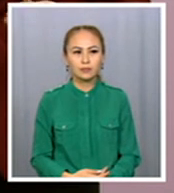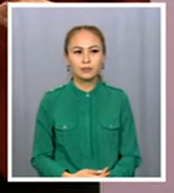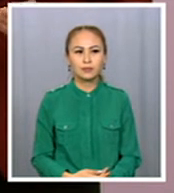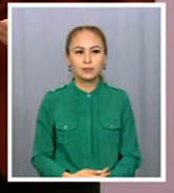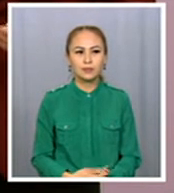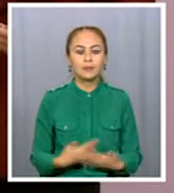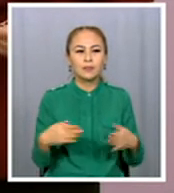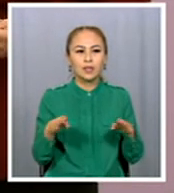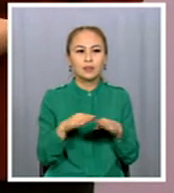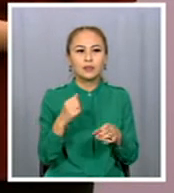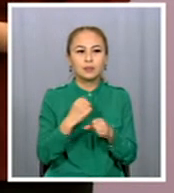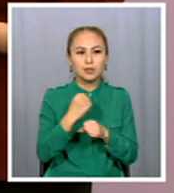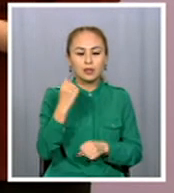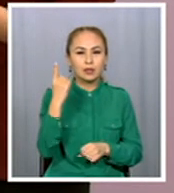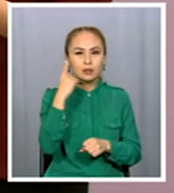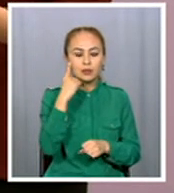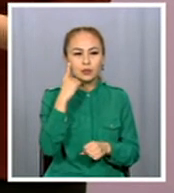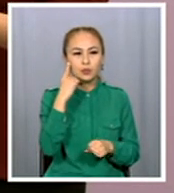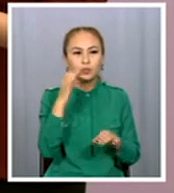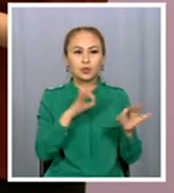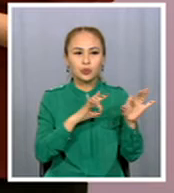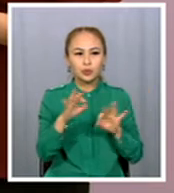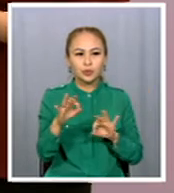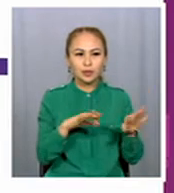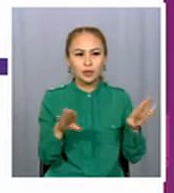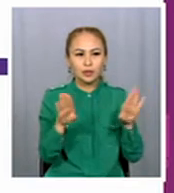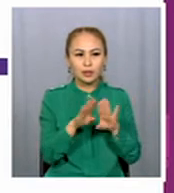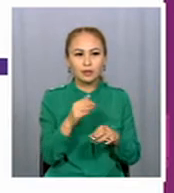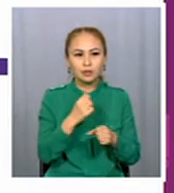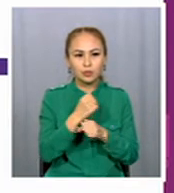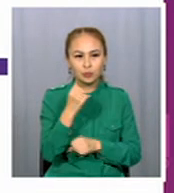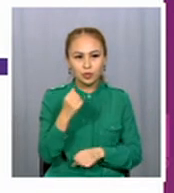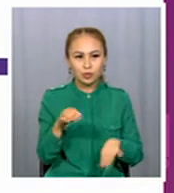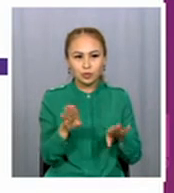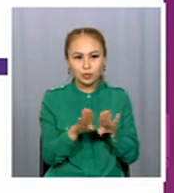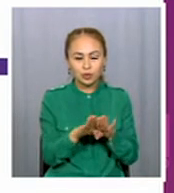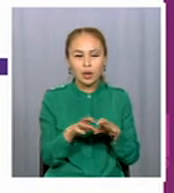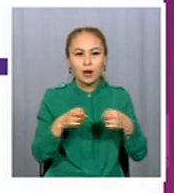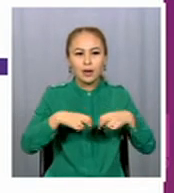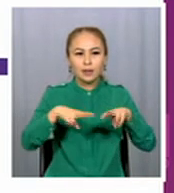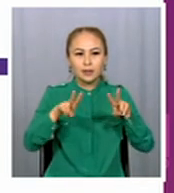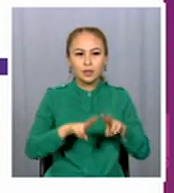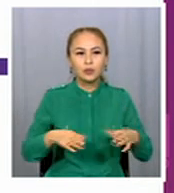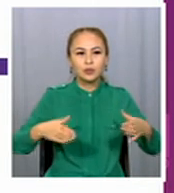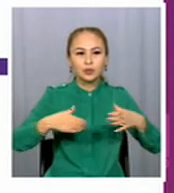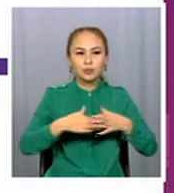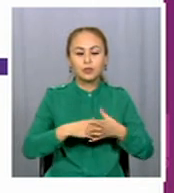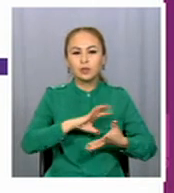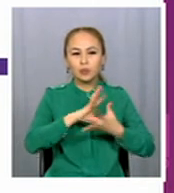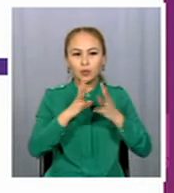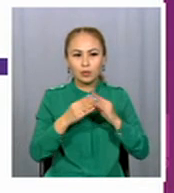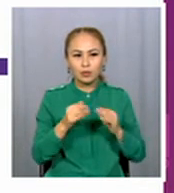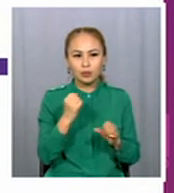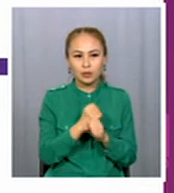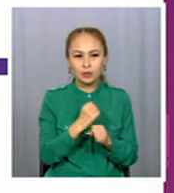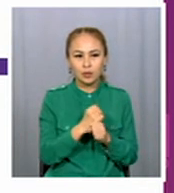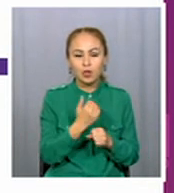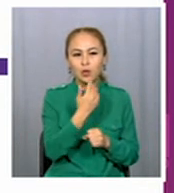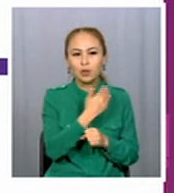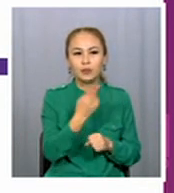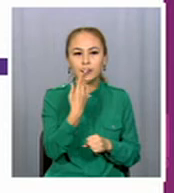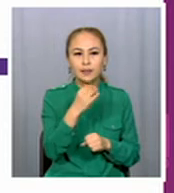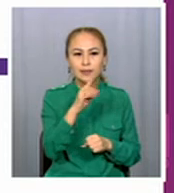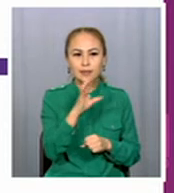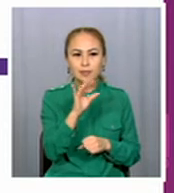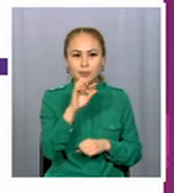Дыбыс қаттылығын өлшеу. Дыбыс деңгейінің қаттылығын өлшеу үшін арнайы өлшем бірлік қолданылады.